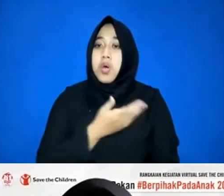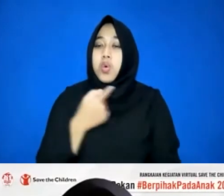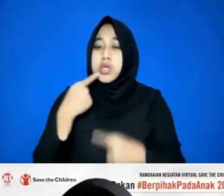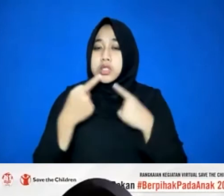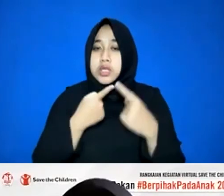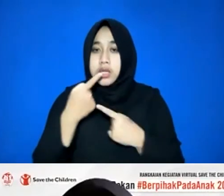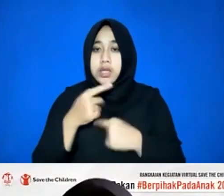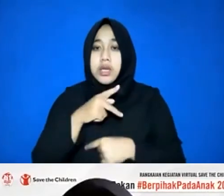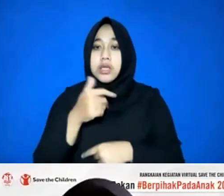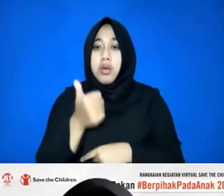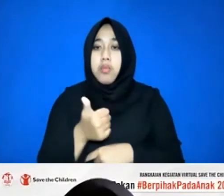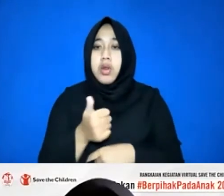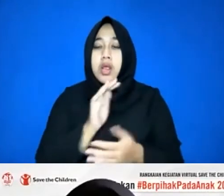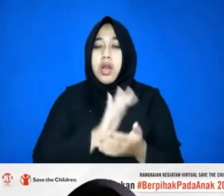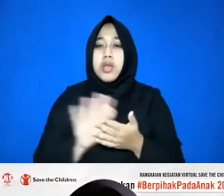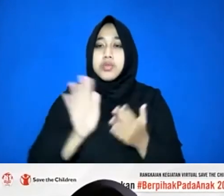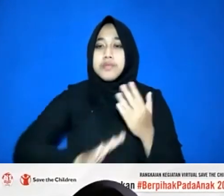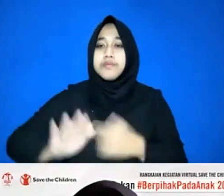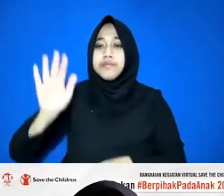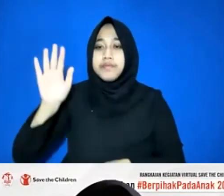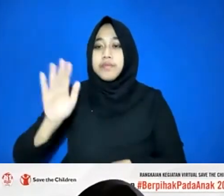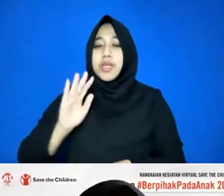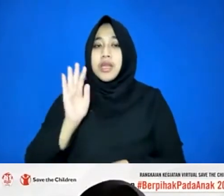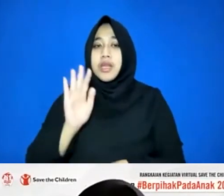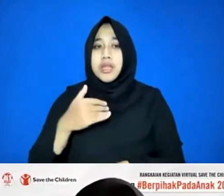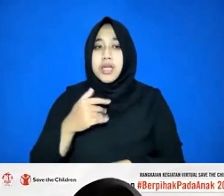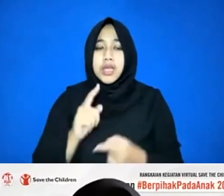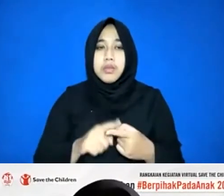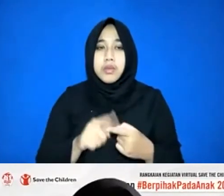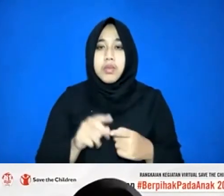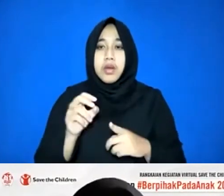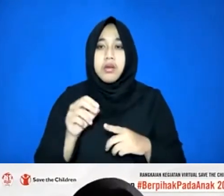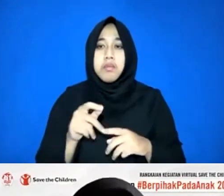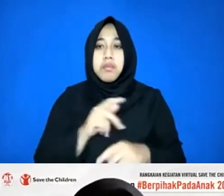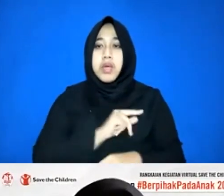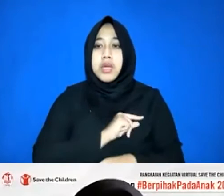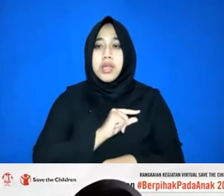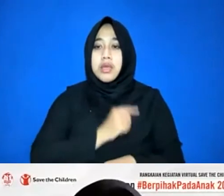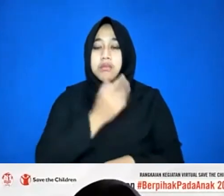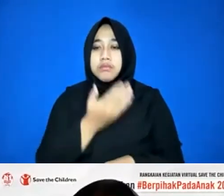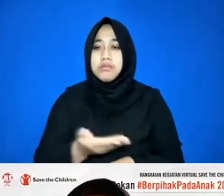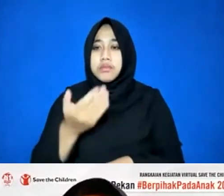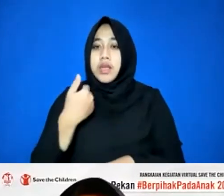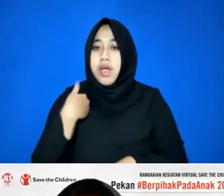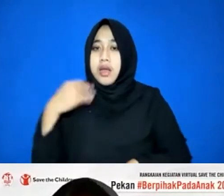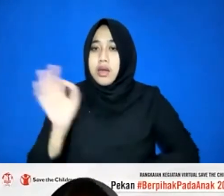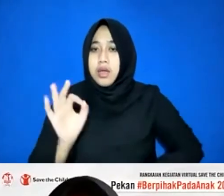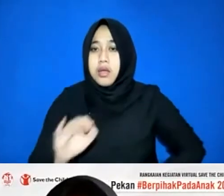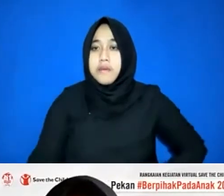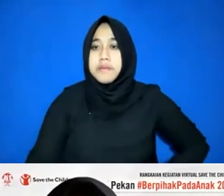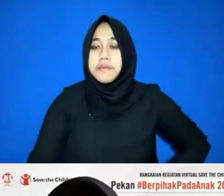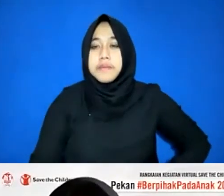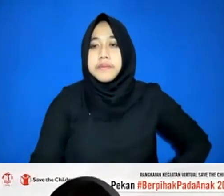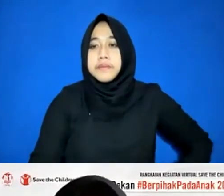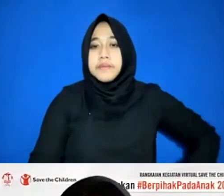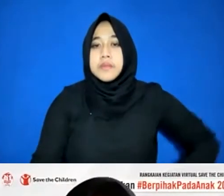dengan kita, boleh untuk raise hand, nanti teman-teman operator akan mempersilahkan. Ada nggak nih